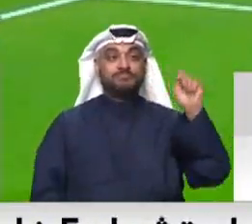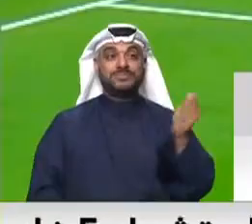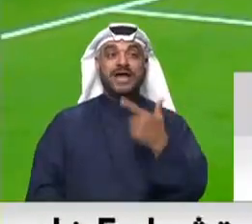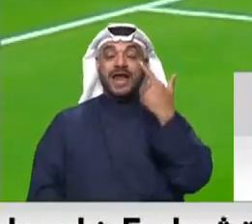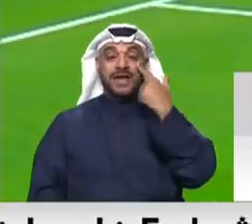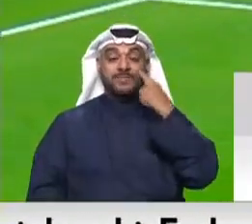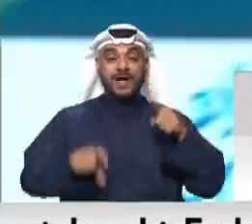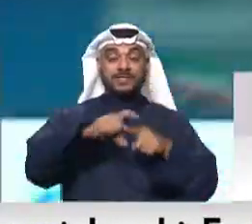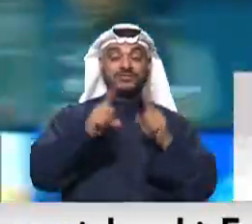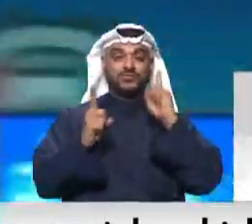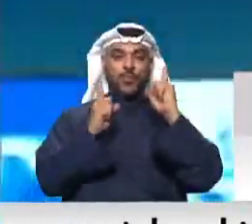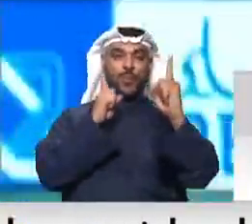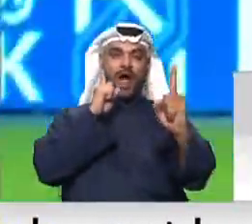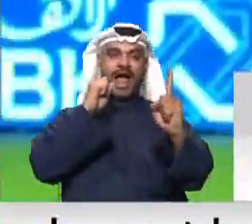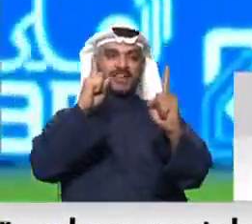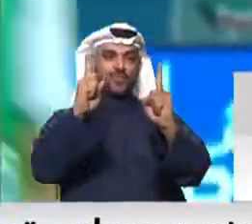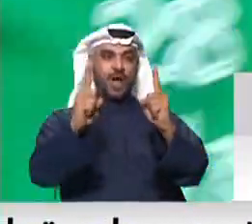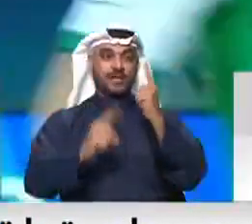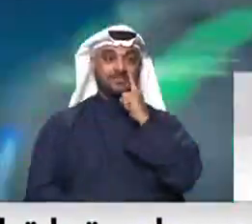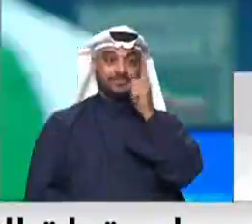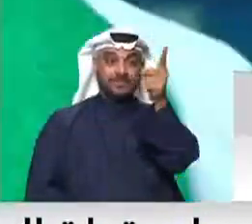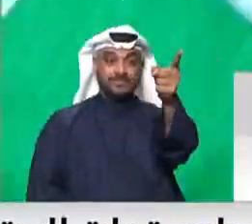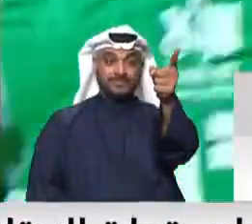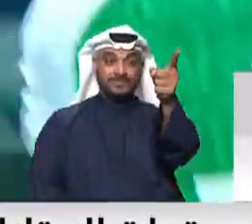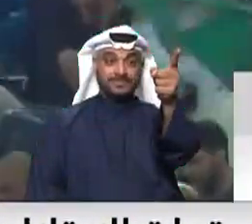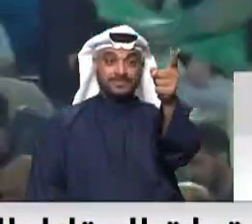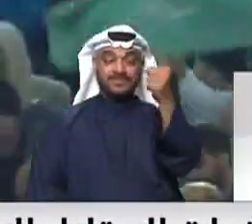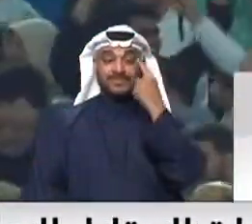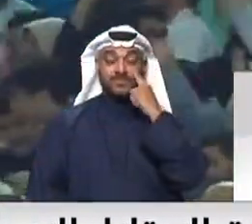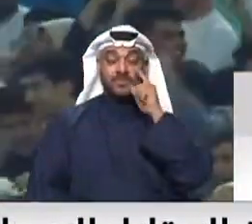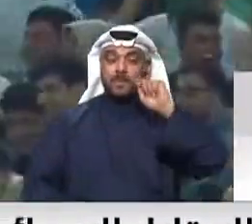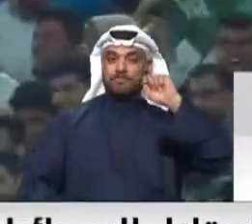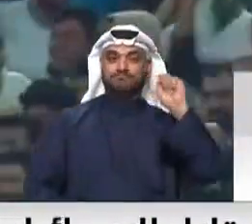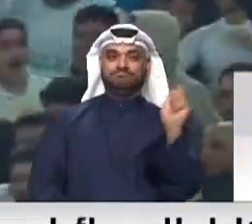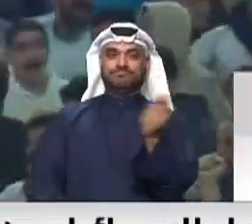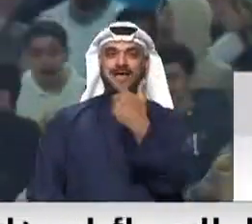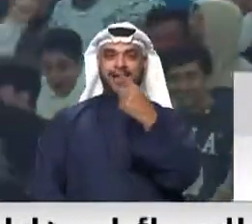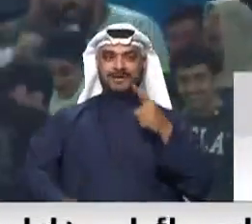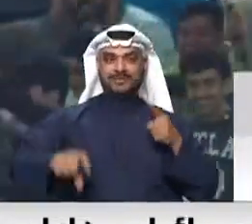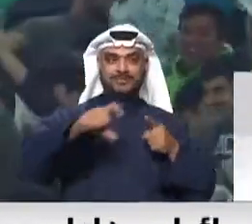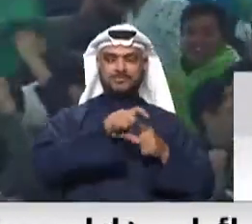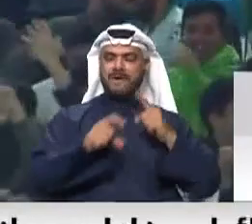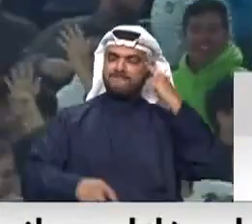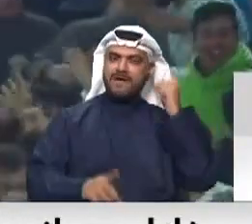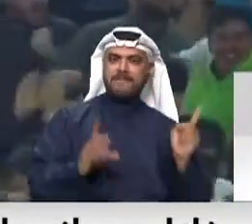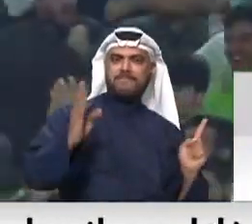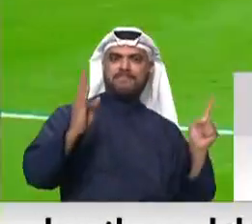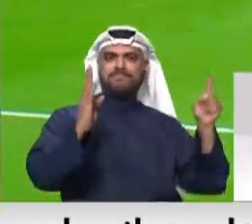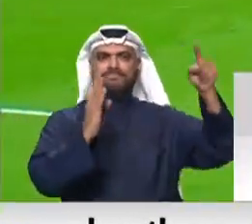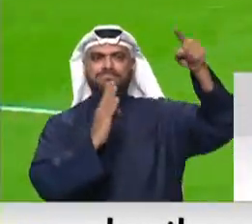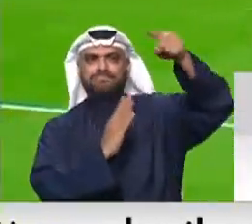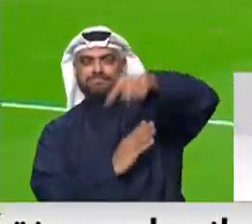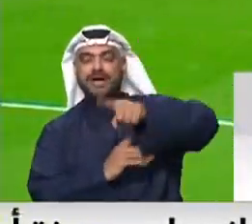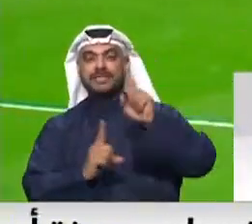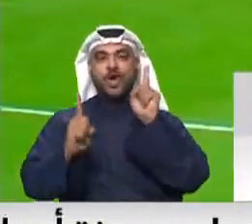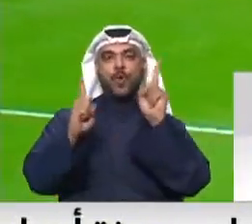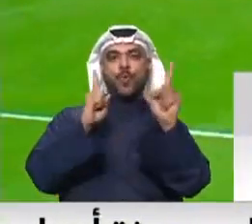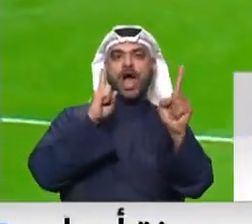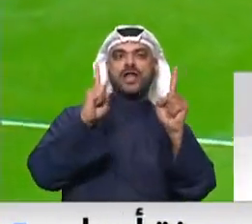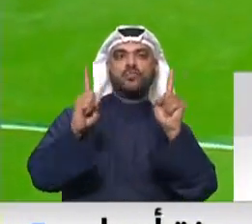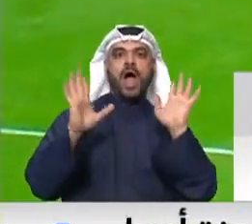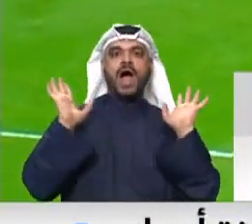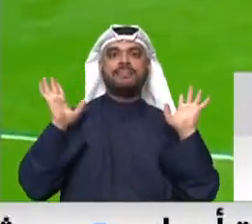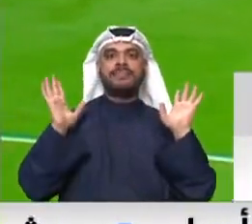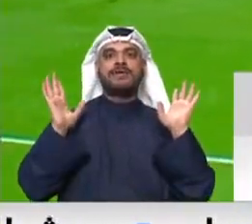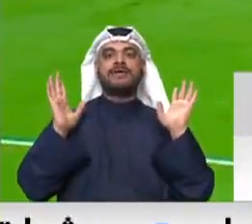بهدف التعديل عن طريق المتألق جمعة عبود وبطريقة إبداعية. تعادل إيجابي فرض